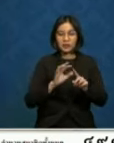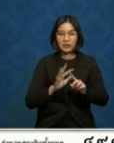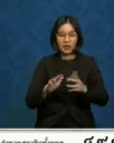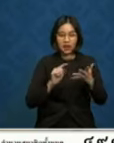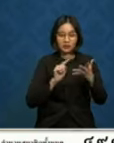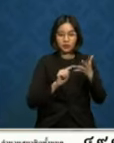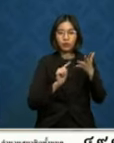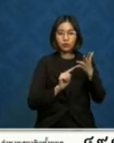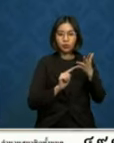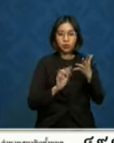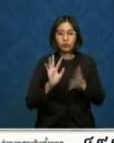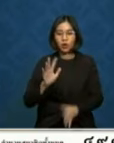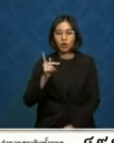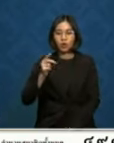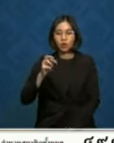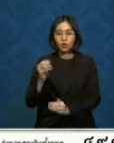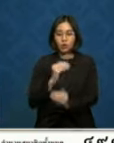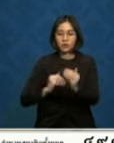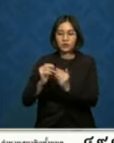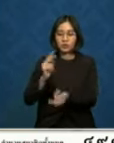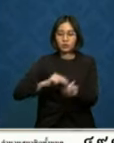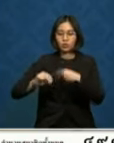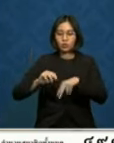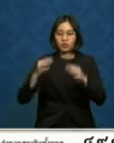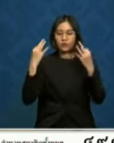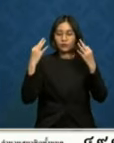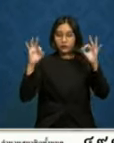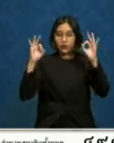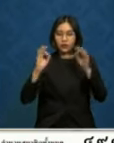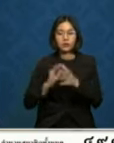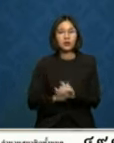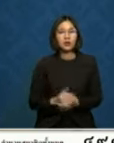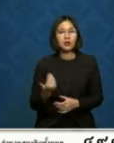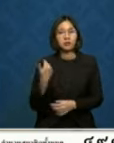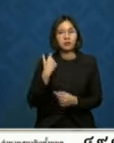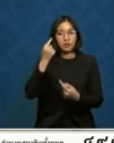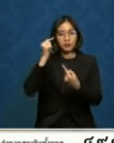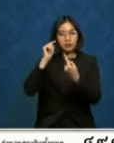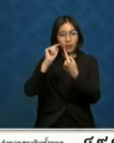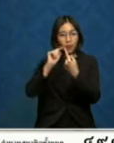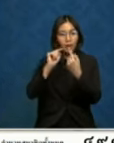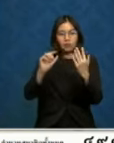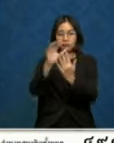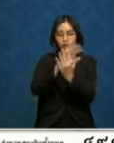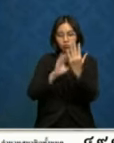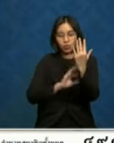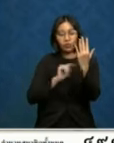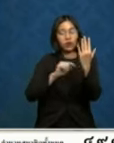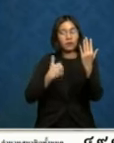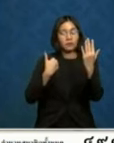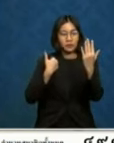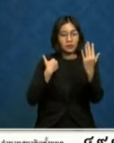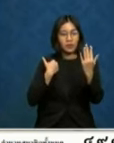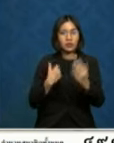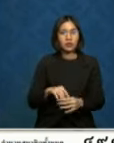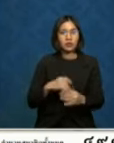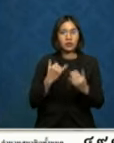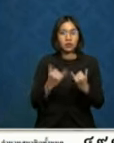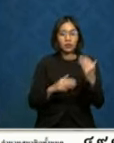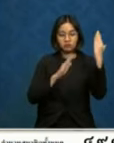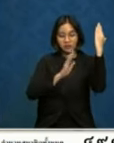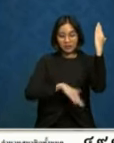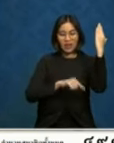5ของกรมคุ้มครองสิทธิและเสรีภาพครับมีเป้าหมายทั่วประเทศซึ่งก็รวมภาค